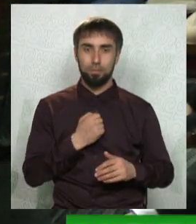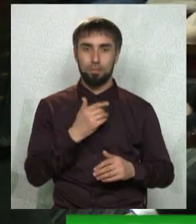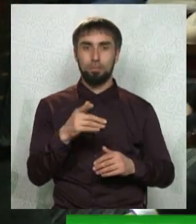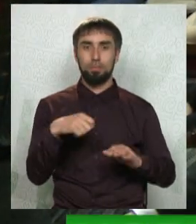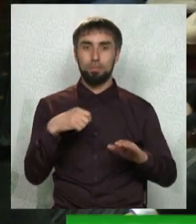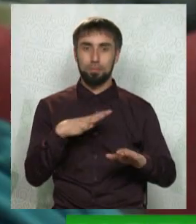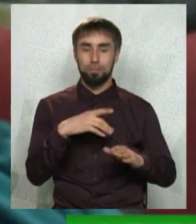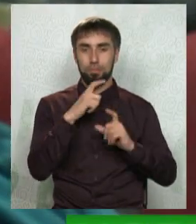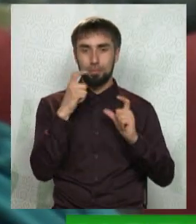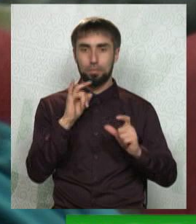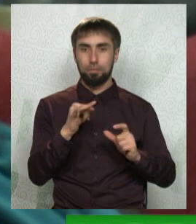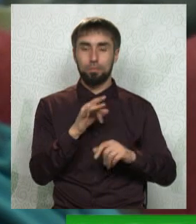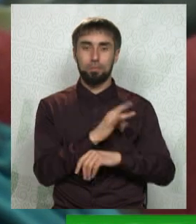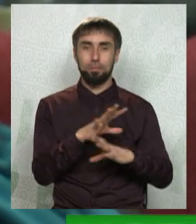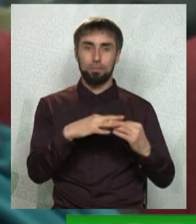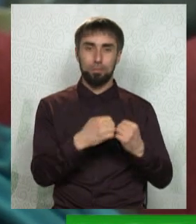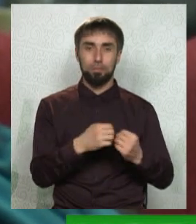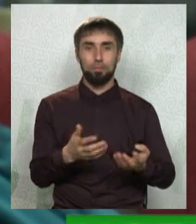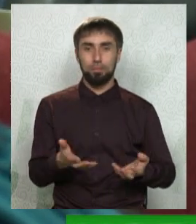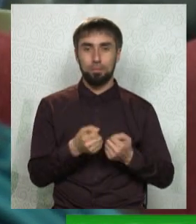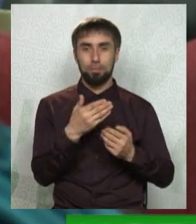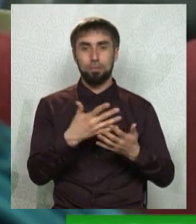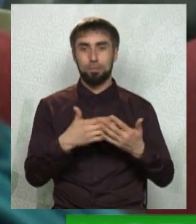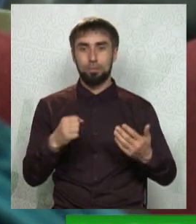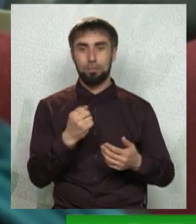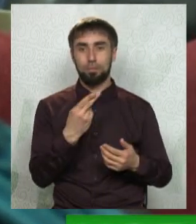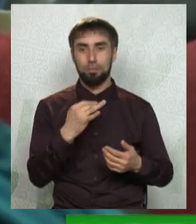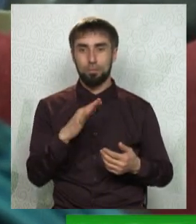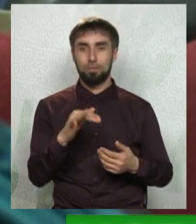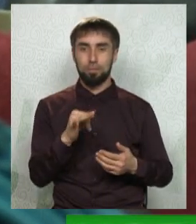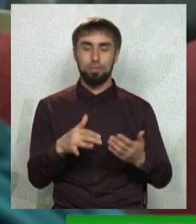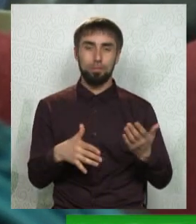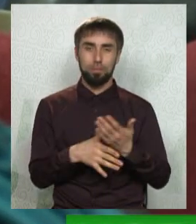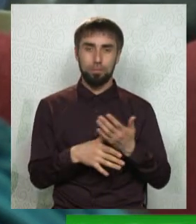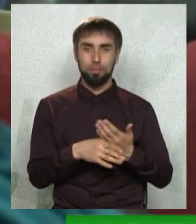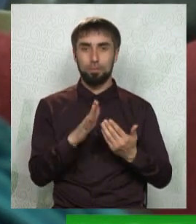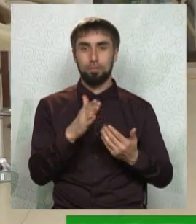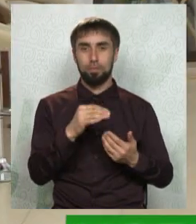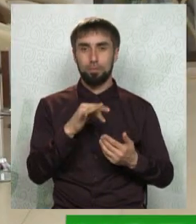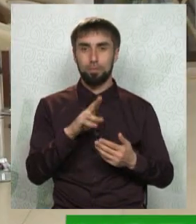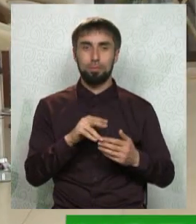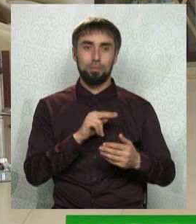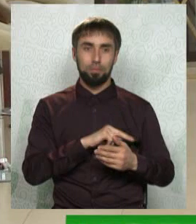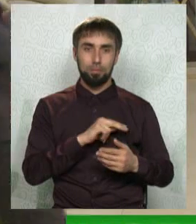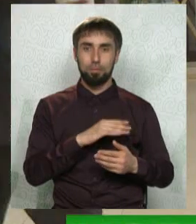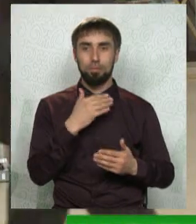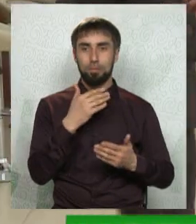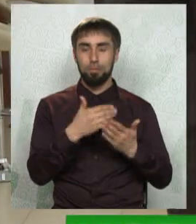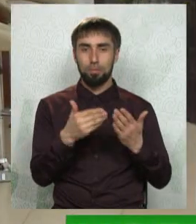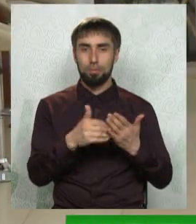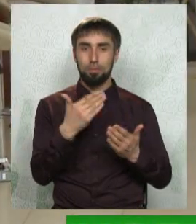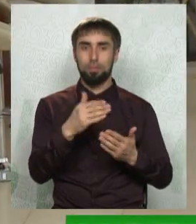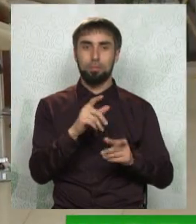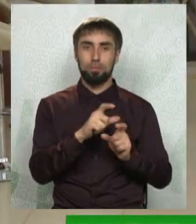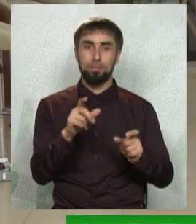маски для врачей и малоимущих семей, поддерживали их различными акциями, а также помогали с профилактической работой. Объясняли людям в социальных